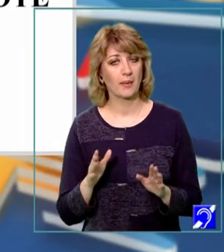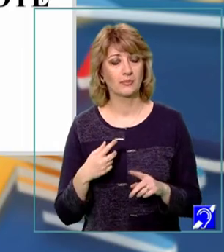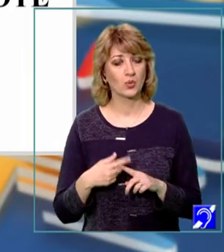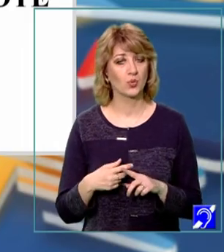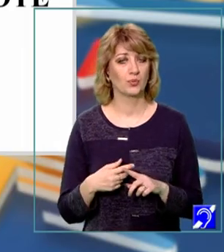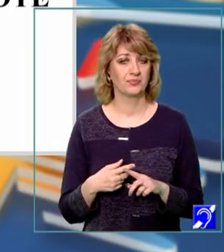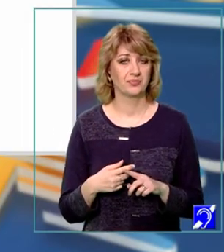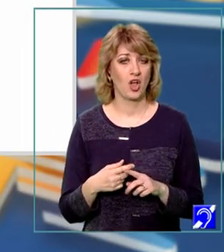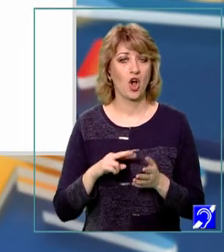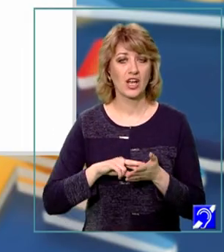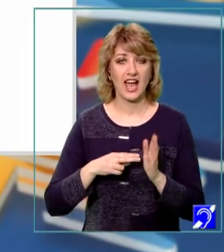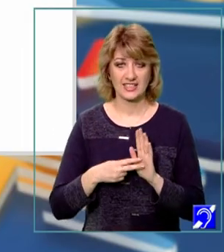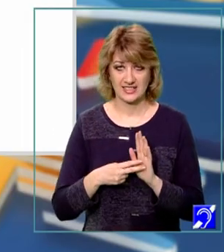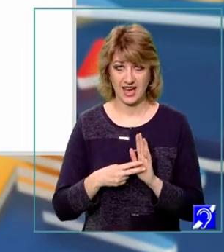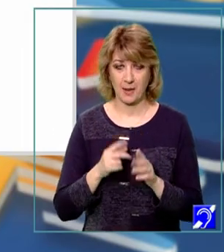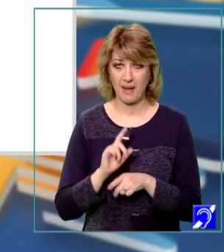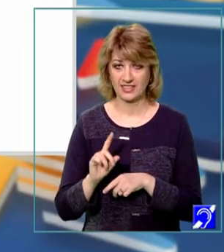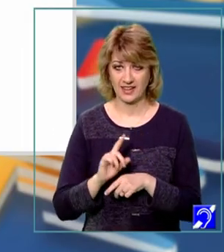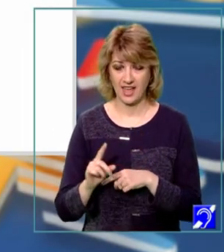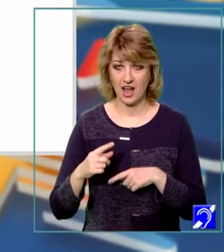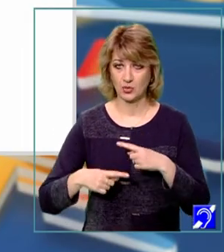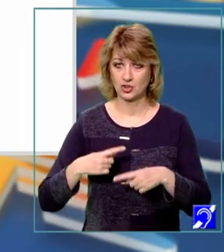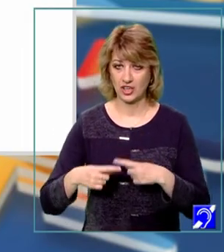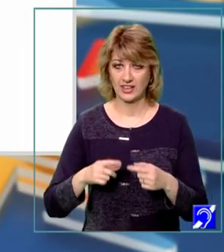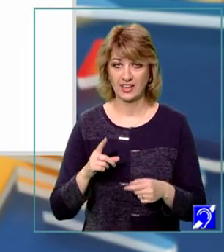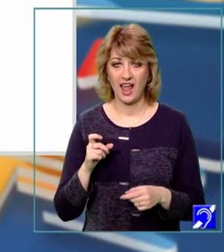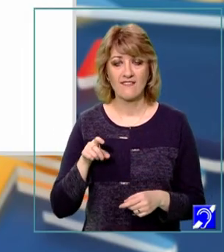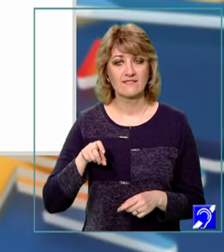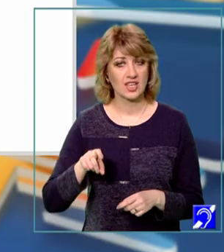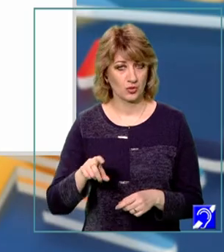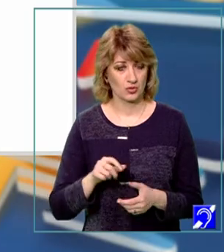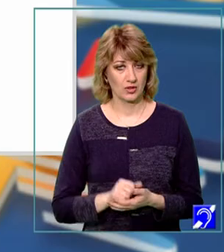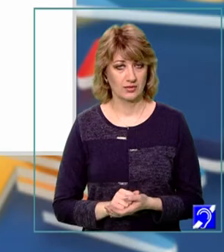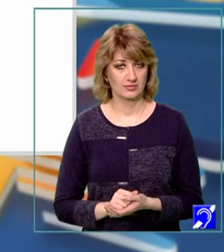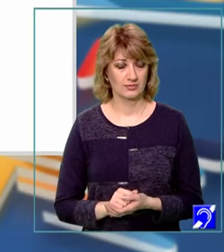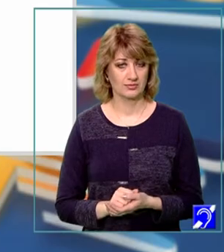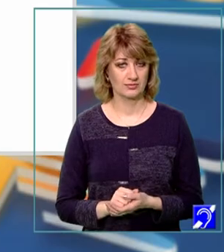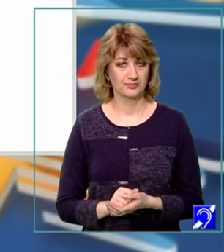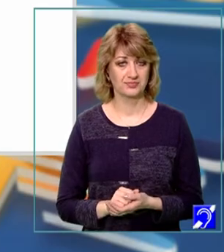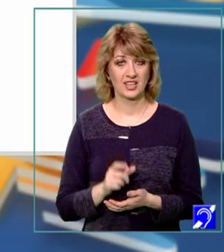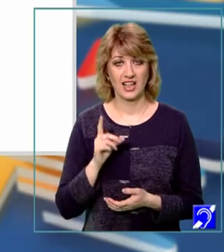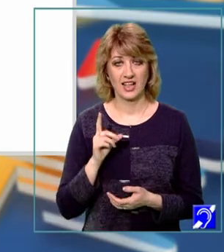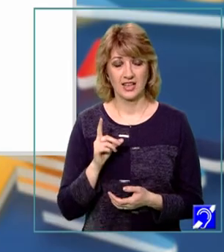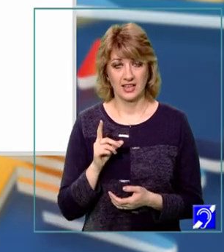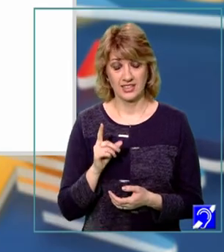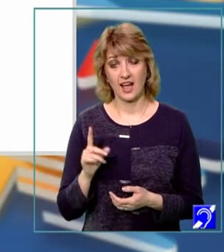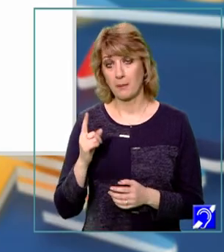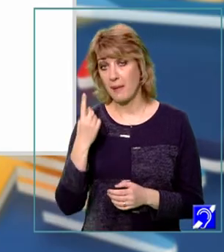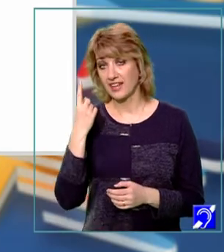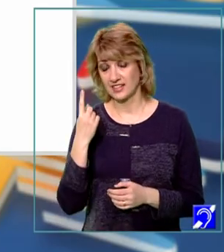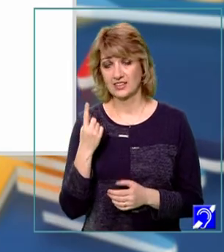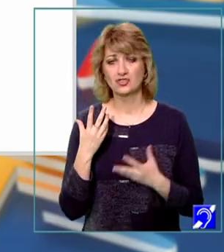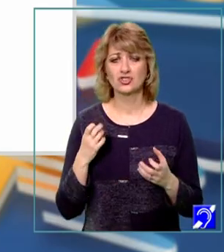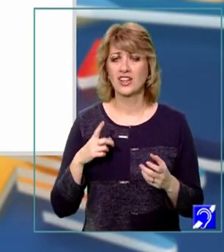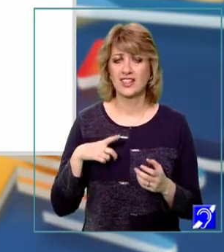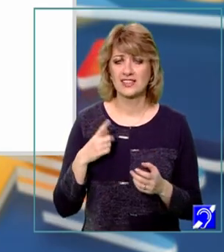cu organizarea materialului genetic la virusuri. Dar, mai întâi, ce este